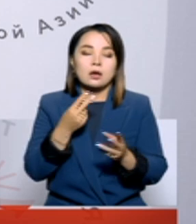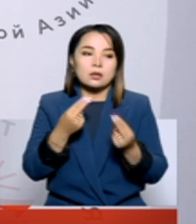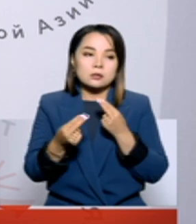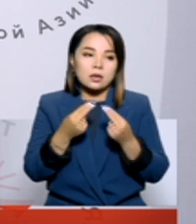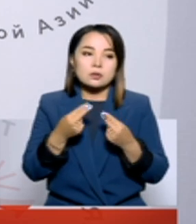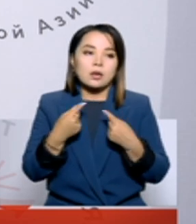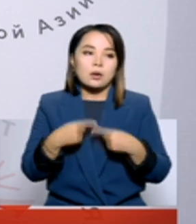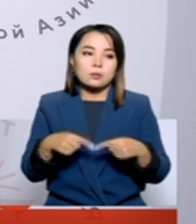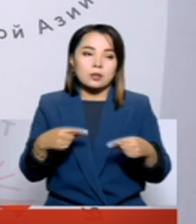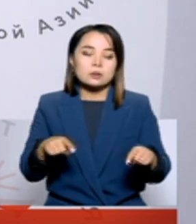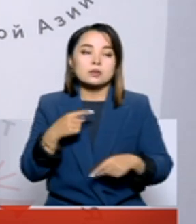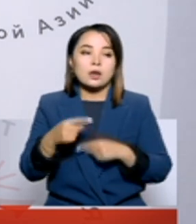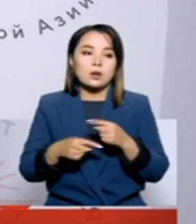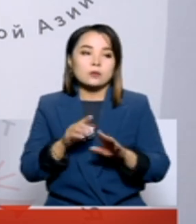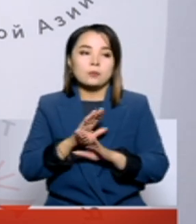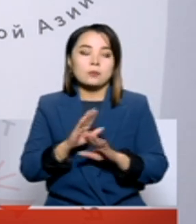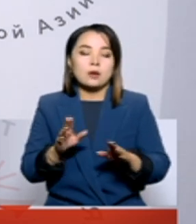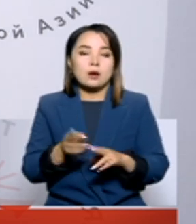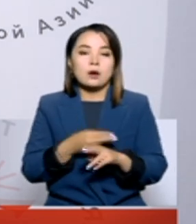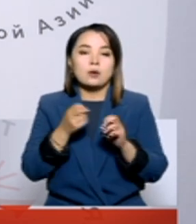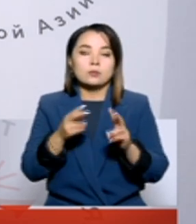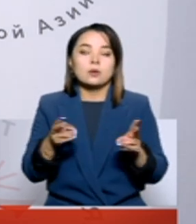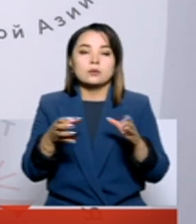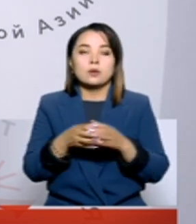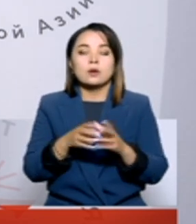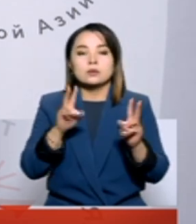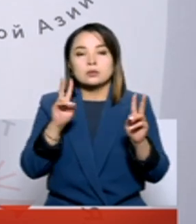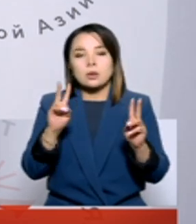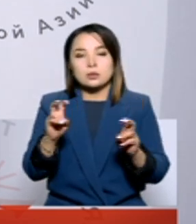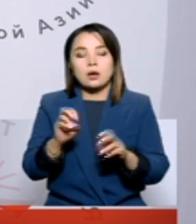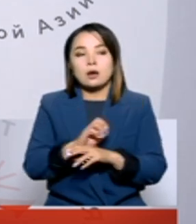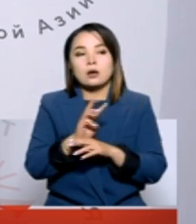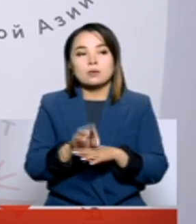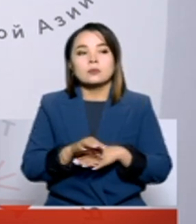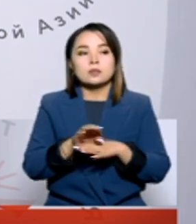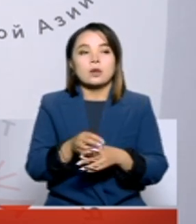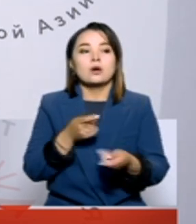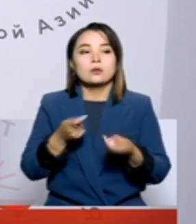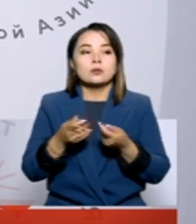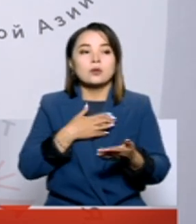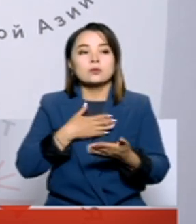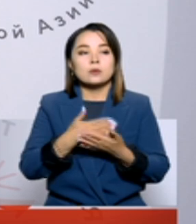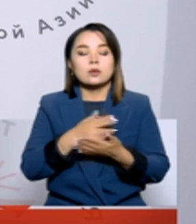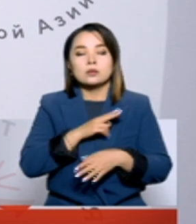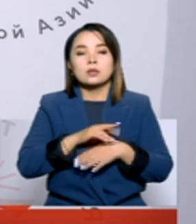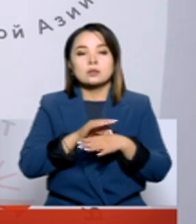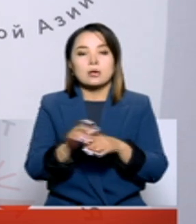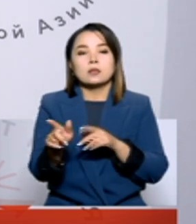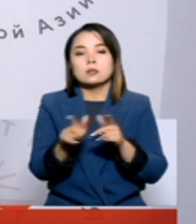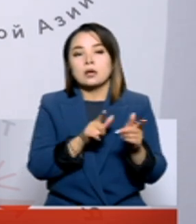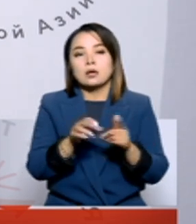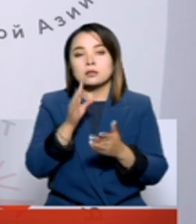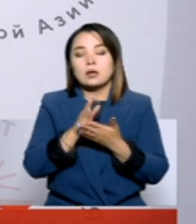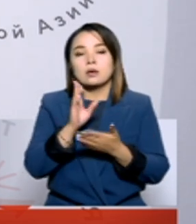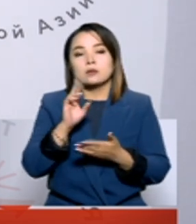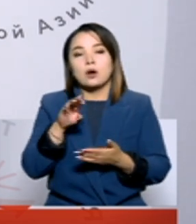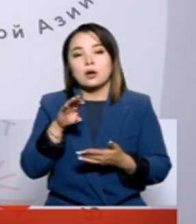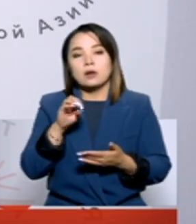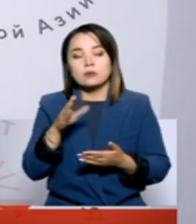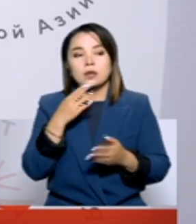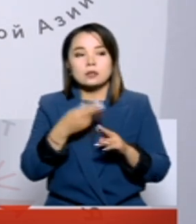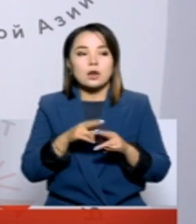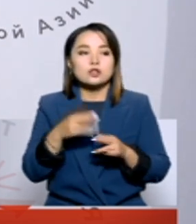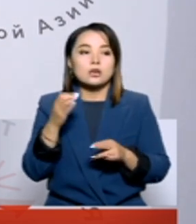азық-түлік және басқа да дәстүрлі емес қауіпсіздік түрлерімен қамтамасыз етуде белсенді рөл атқаруға дайын екенін жеткізді. Қасым-Жомарт